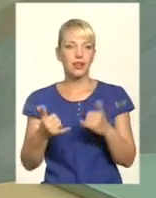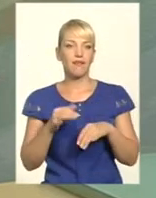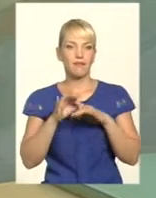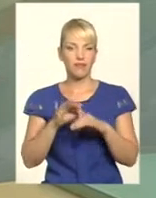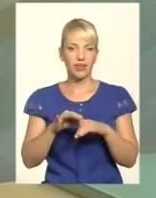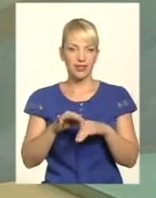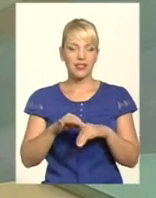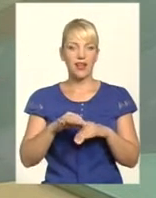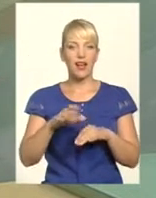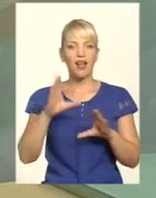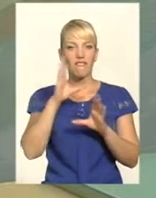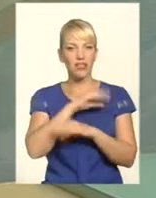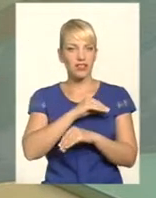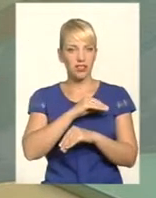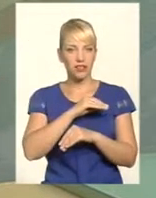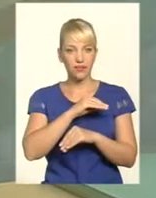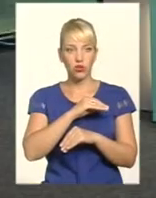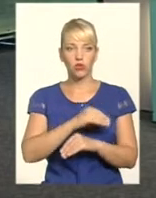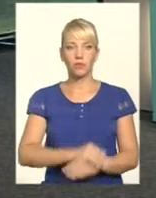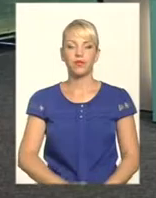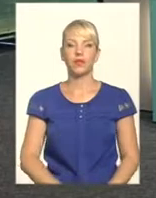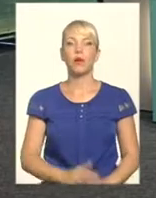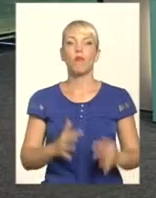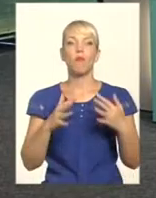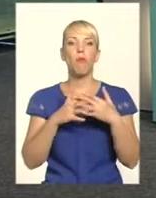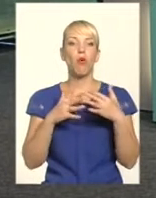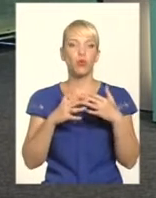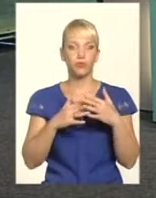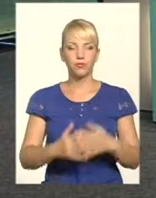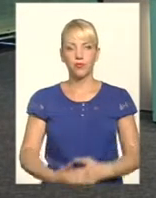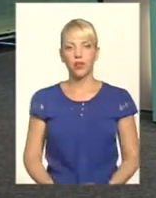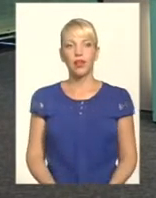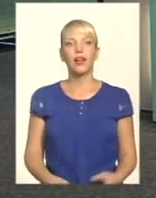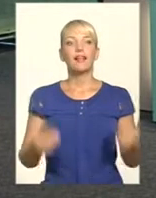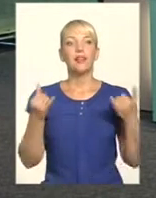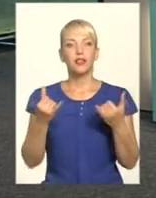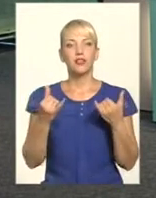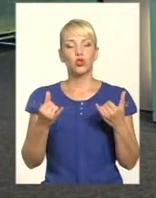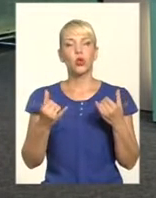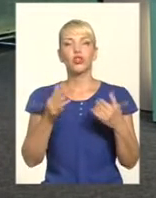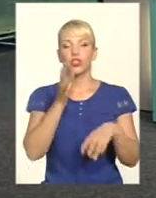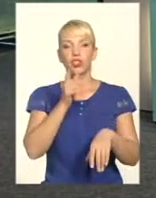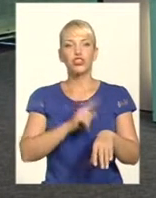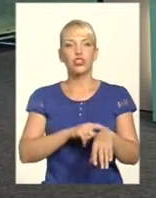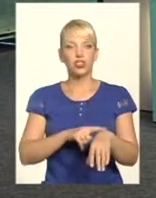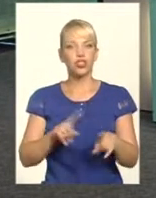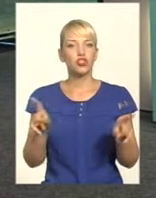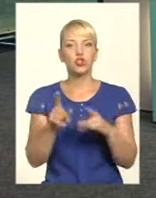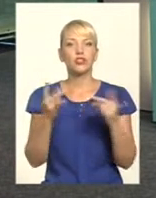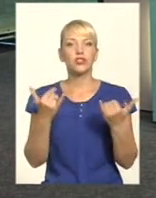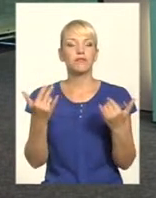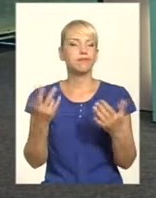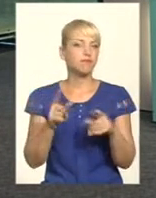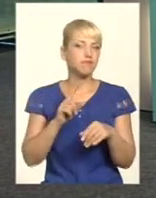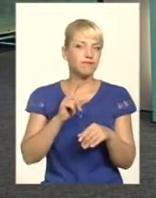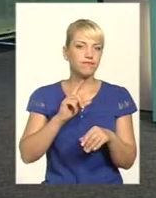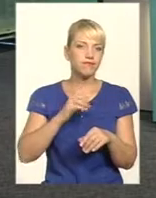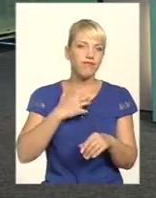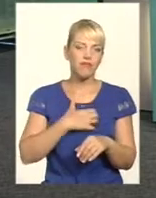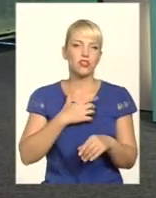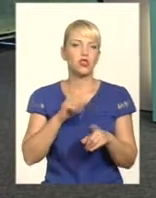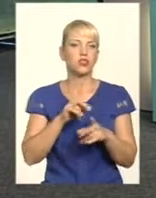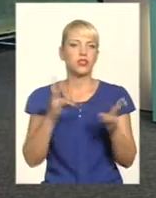більш ефективного бою. Пане Олександре, на сьогоднішній час що насамперед треба? Насамперед. І